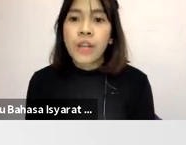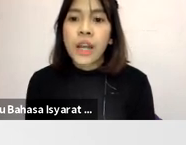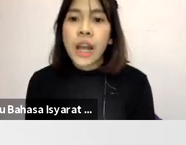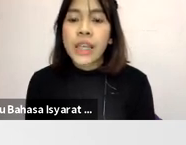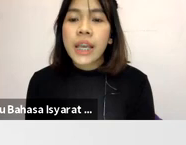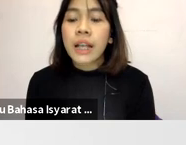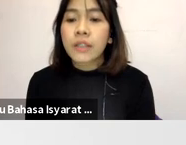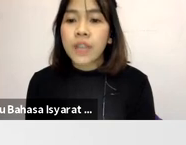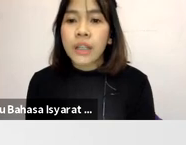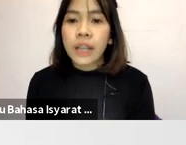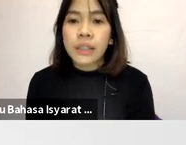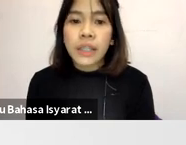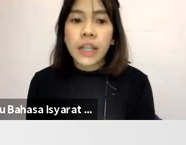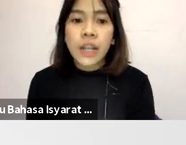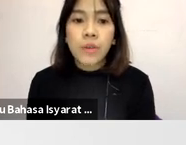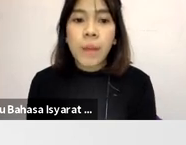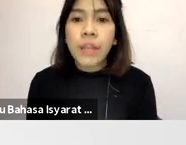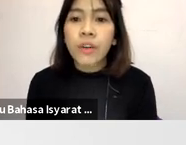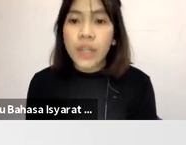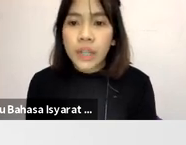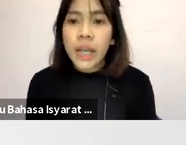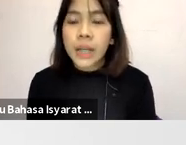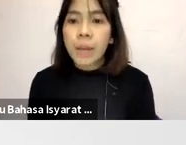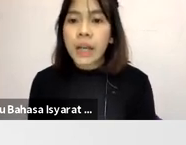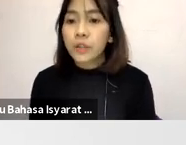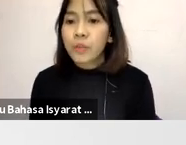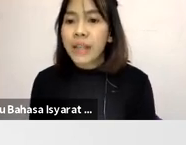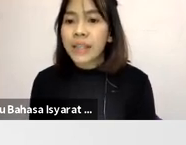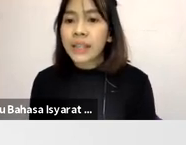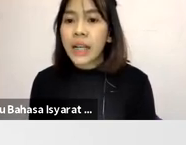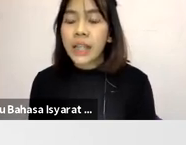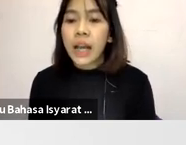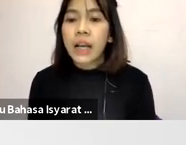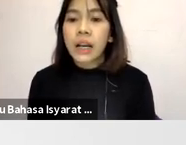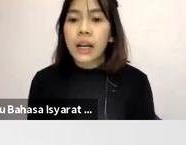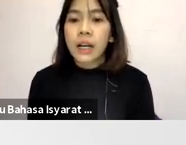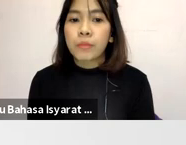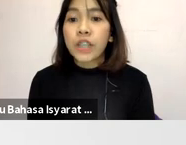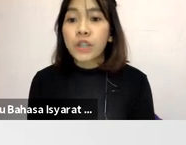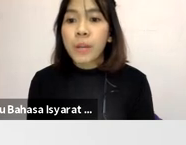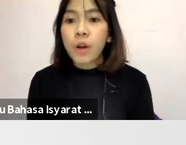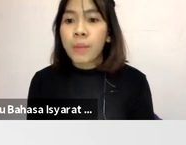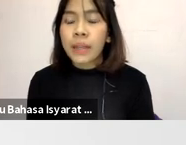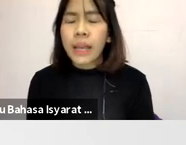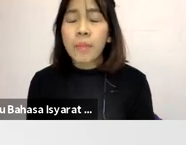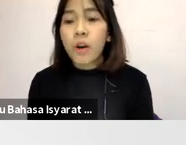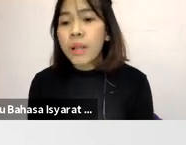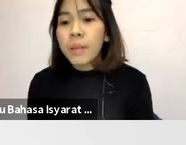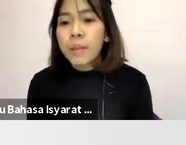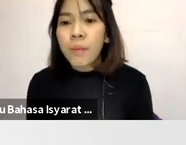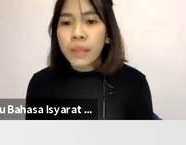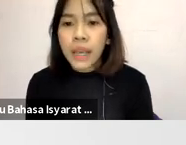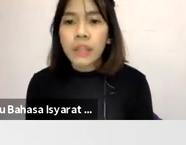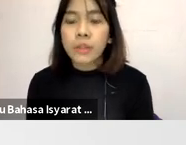kemudian adanya sosialisasi dan juga mentoring dari para juru bahasa isyarat yang mungkin sudah berkompeten yang